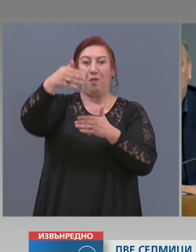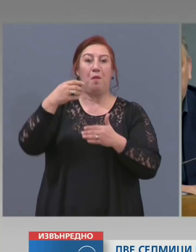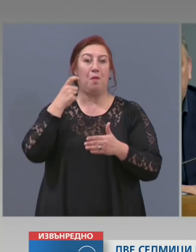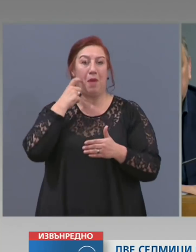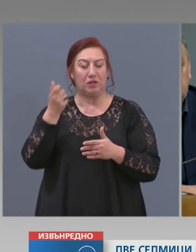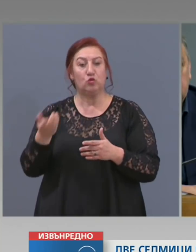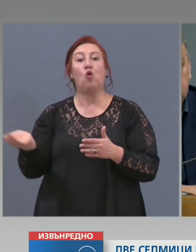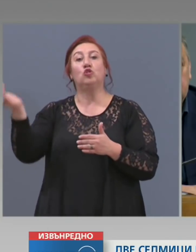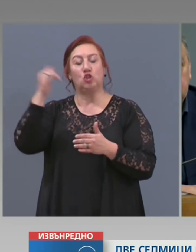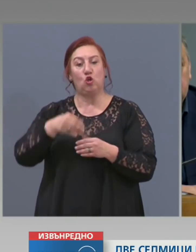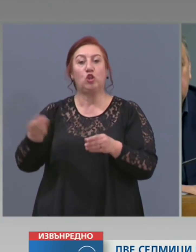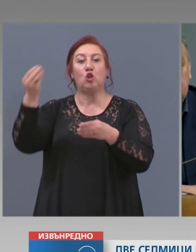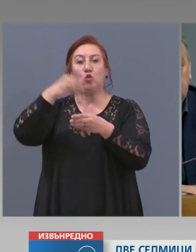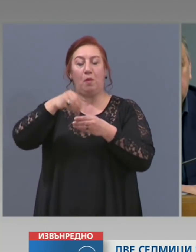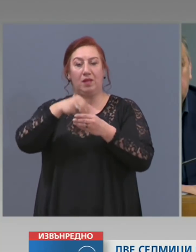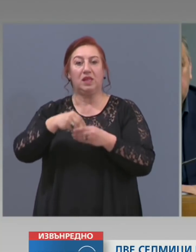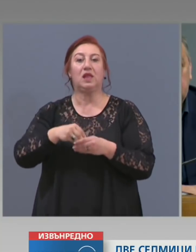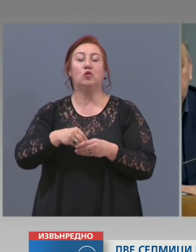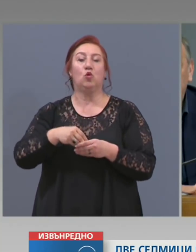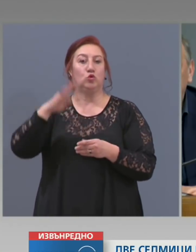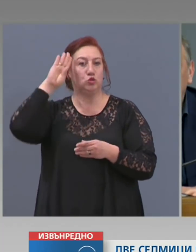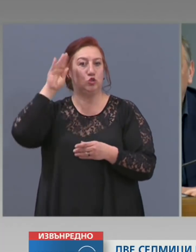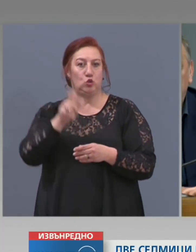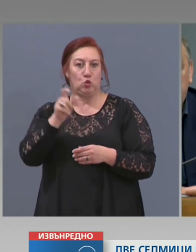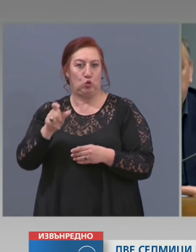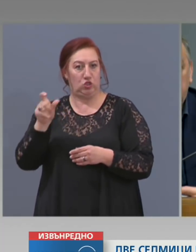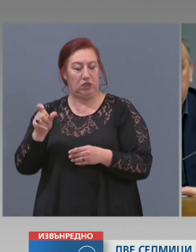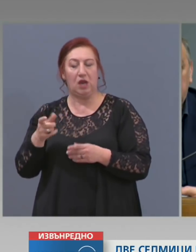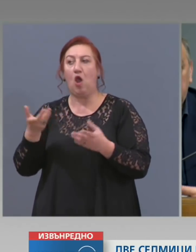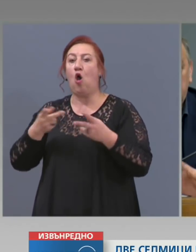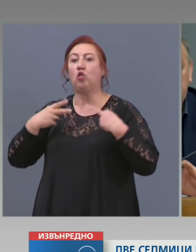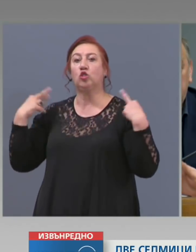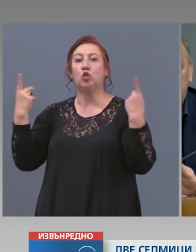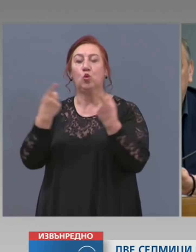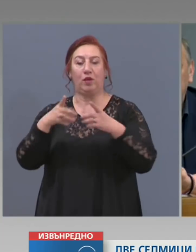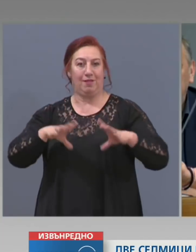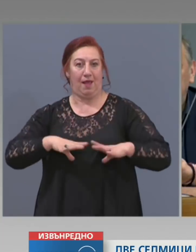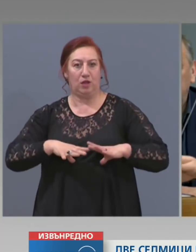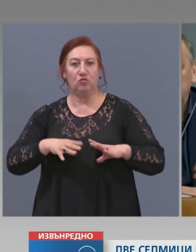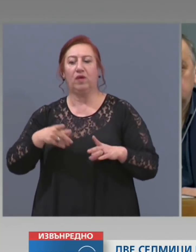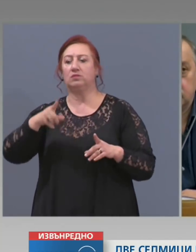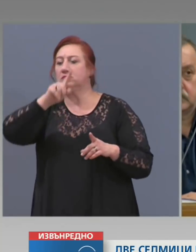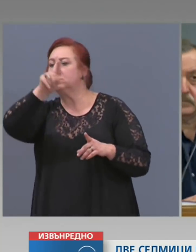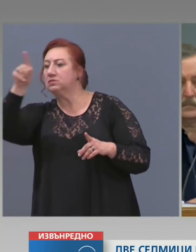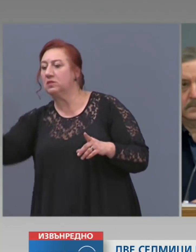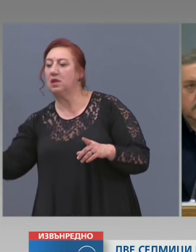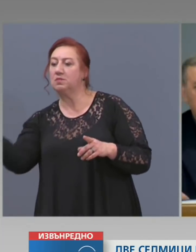други части на страната. Какви са очакванията ви? Може ли да спазваме някакъв ред все